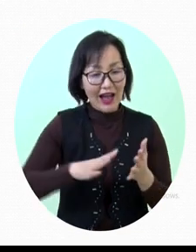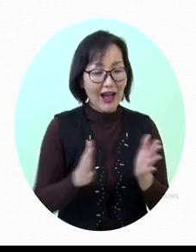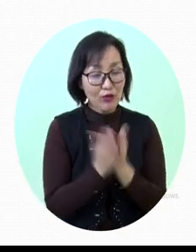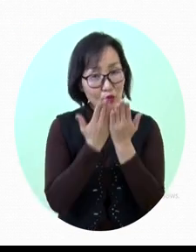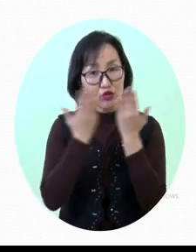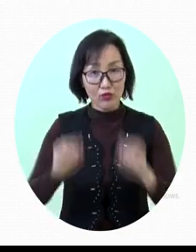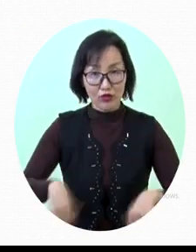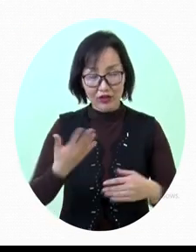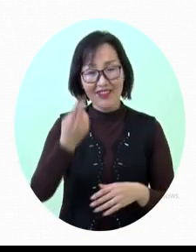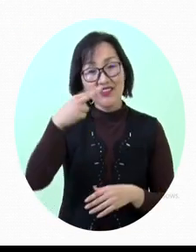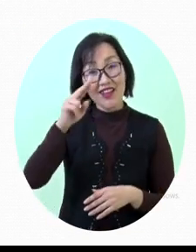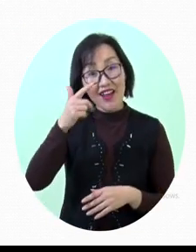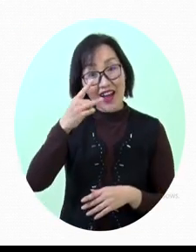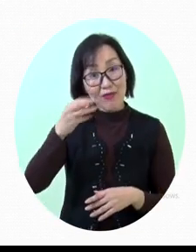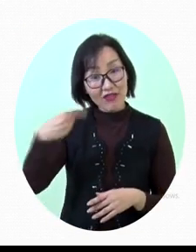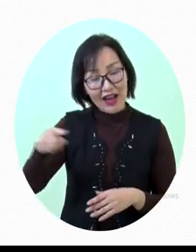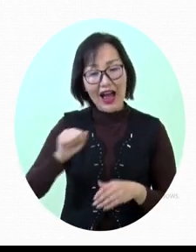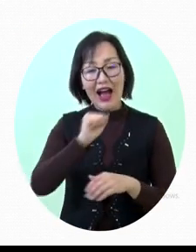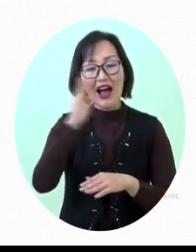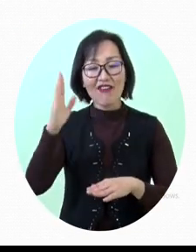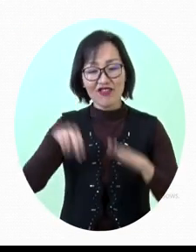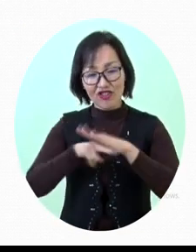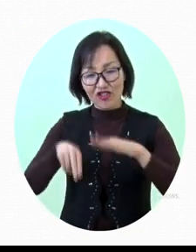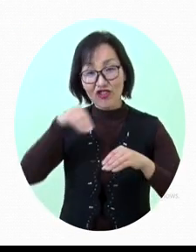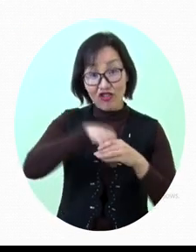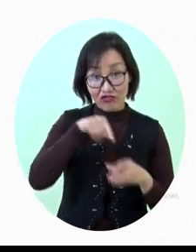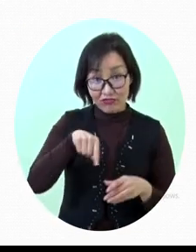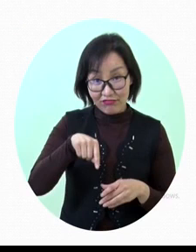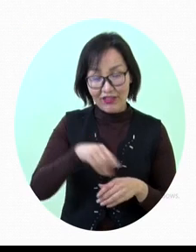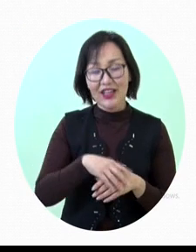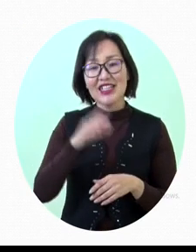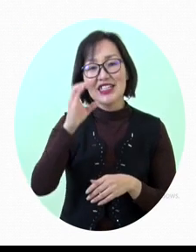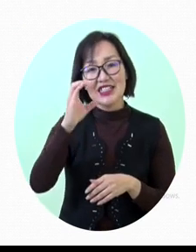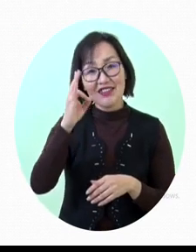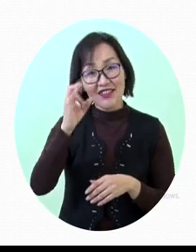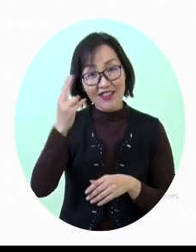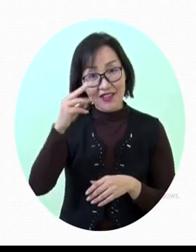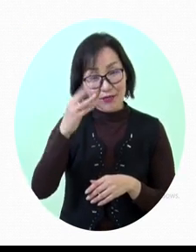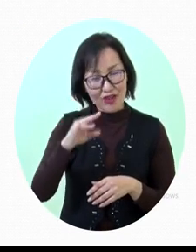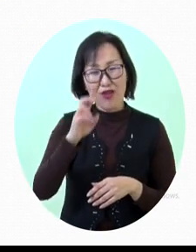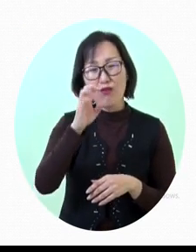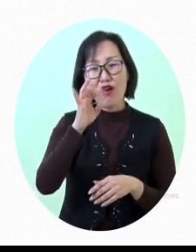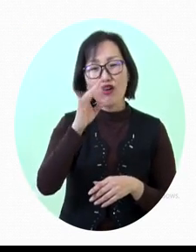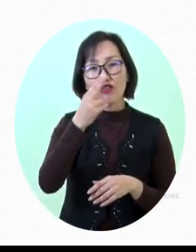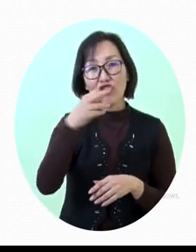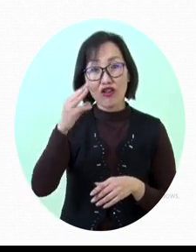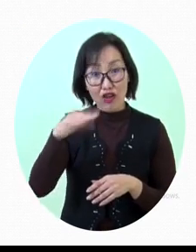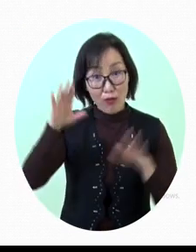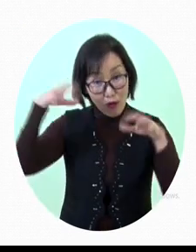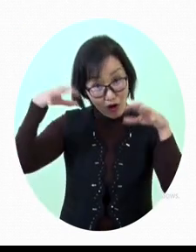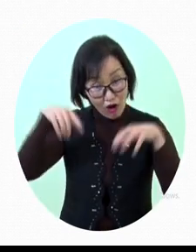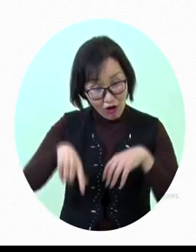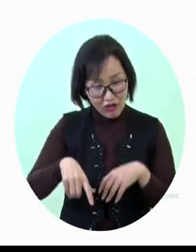хамтран уншиж болох юм. Дээ гармагийн аав цэцэрлэгт орсон нь Эс Надмит ин бордото